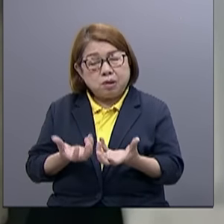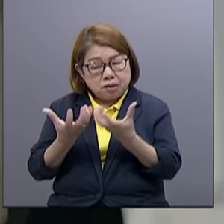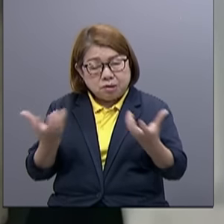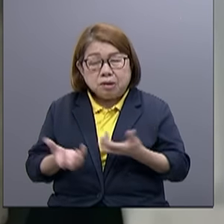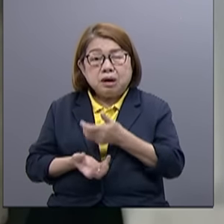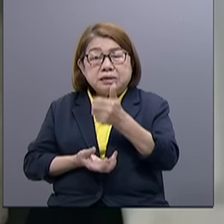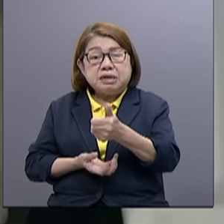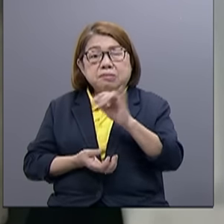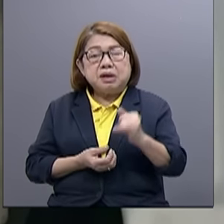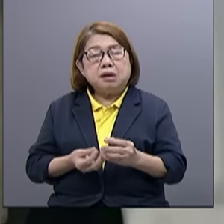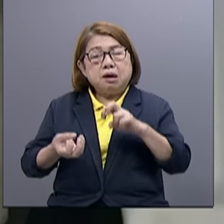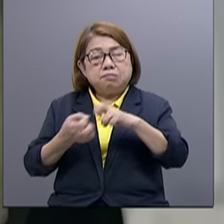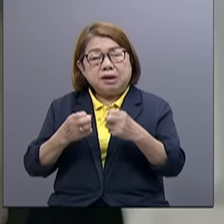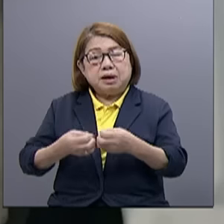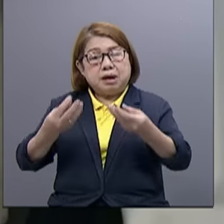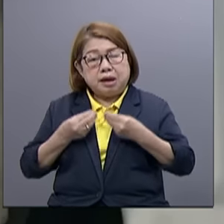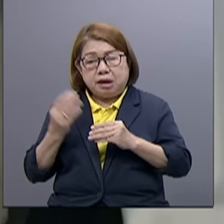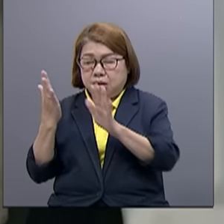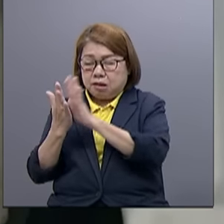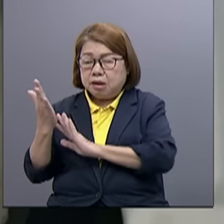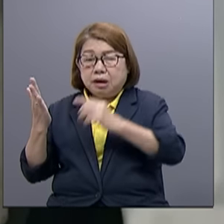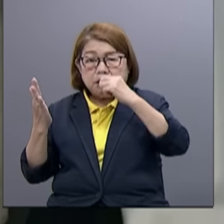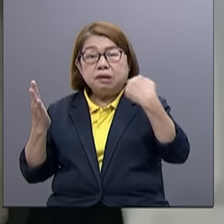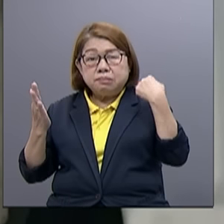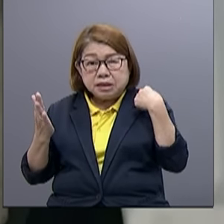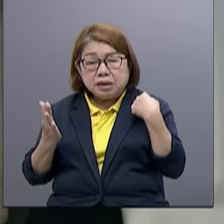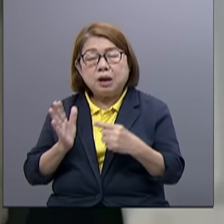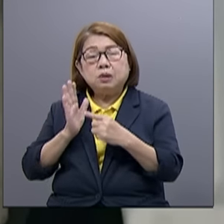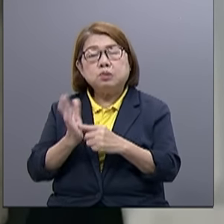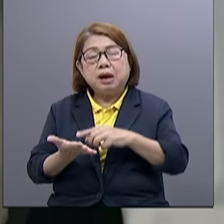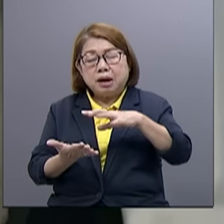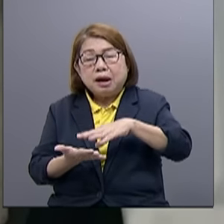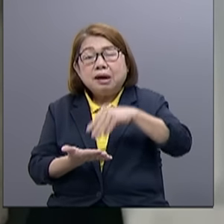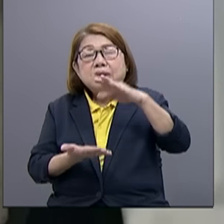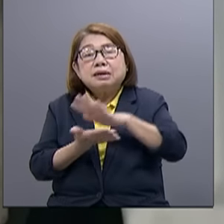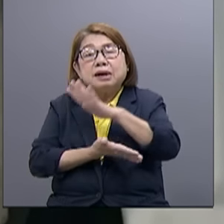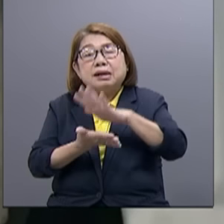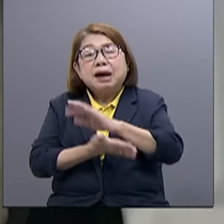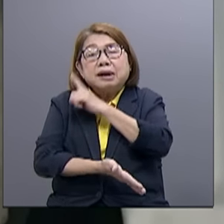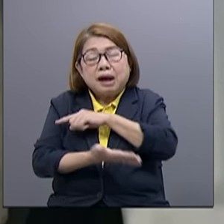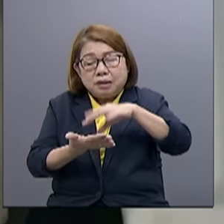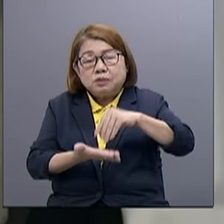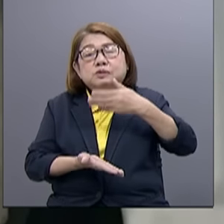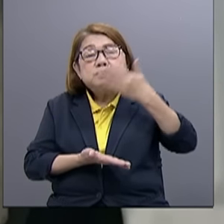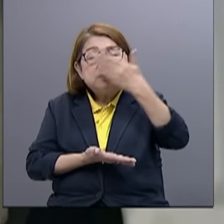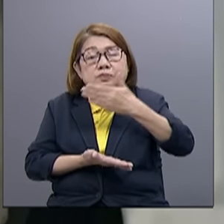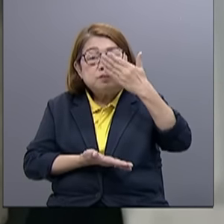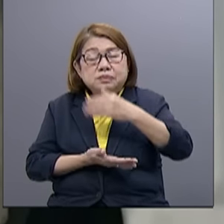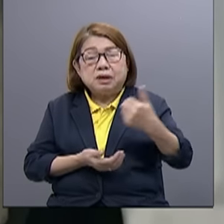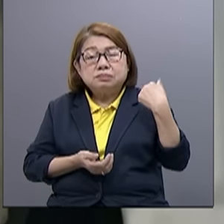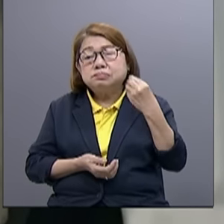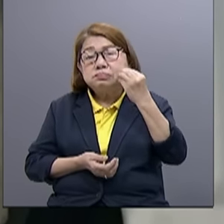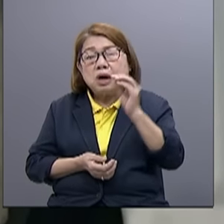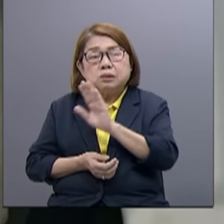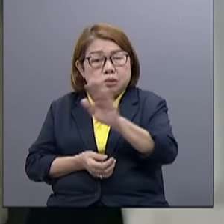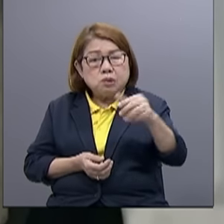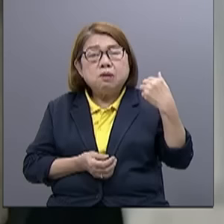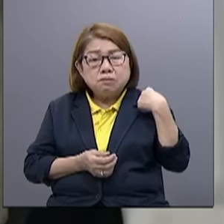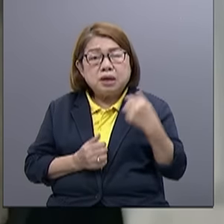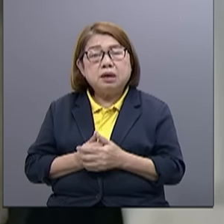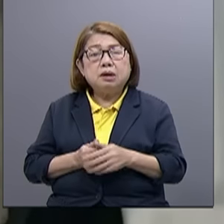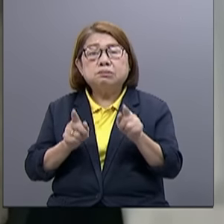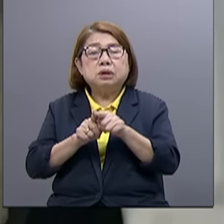ทศคุณอย่างไรยกตัวอย่างที่เมื่อกี้บอกว่าตั้งแต่กระดาษทิชชู่ที่ชู่เนี่ยคนปล่อยประตูไปเดี๋ยวนี้แทบจะทุกบริษัททุกบ้านเนี่ยใ